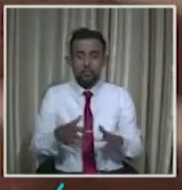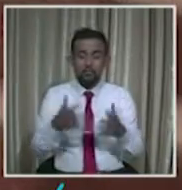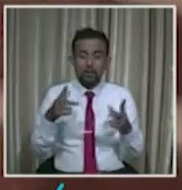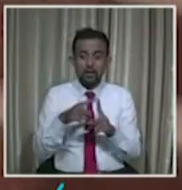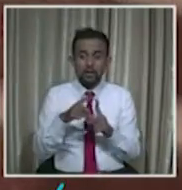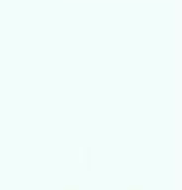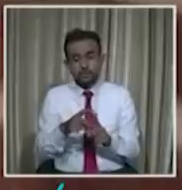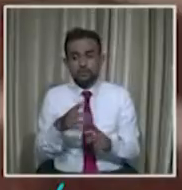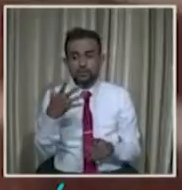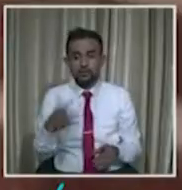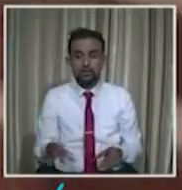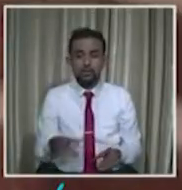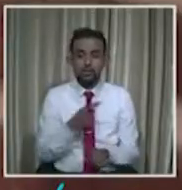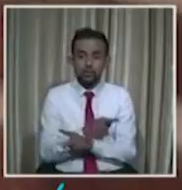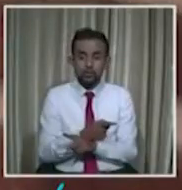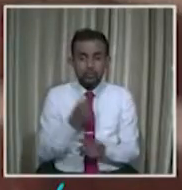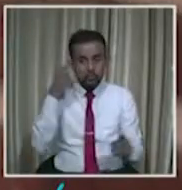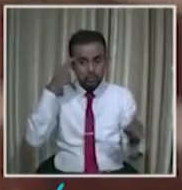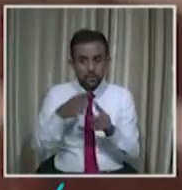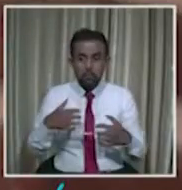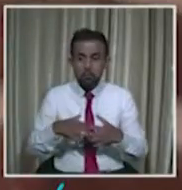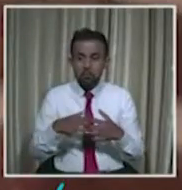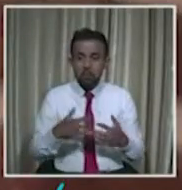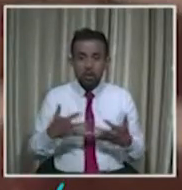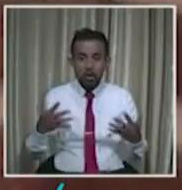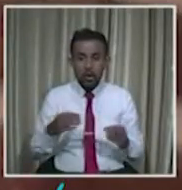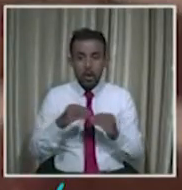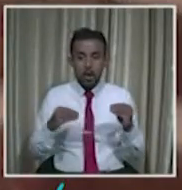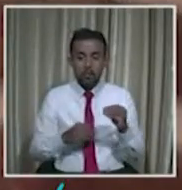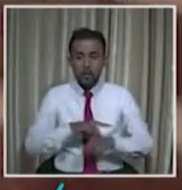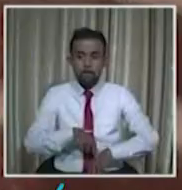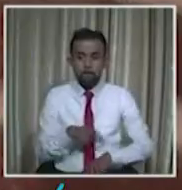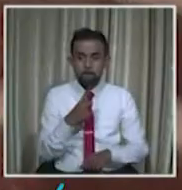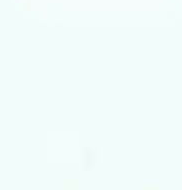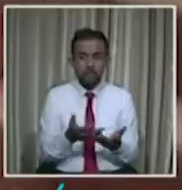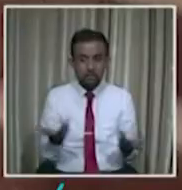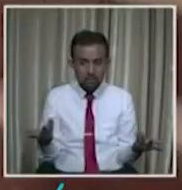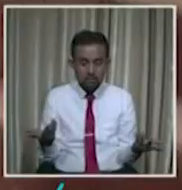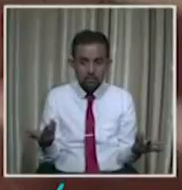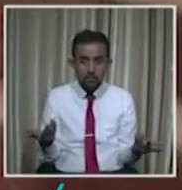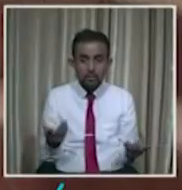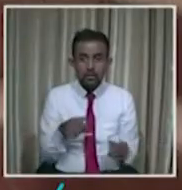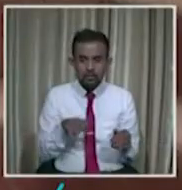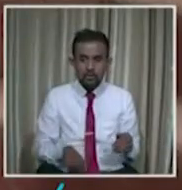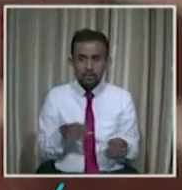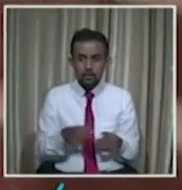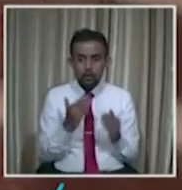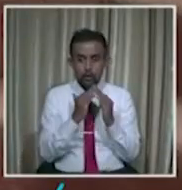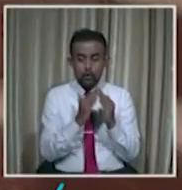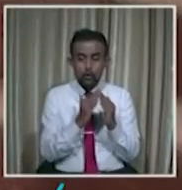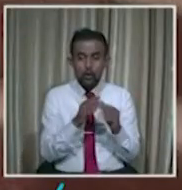අධ්‍යාපන පීඩනයකින් ඉන්නවා. ගුරුවරුන්ට මේ සම්බන්ධ විශාල ගැටලු තිබෙන නිසා අමතර කාලයක් ලබා ගන්නේ නැතුව වර්තමාන පාසල් කාලය